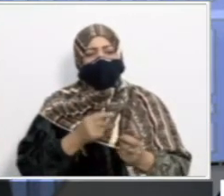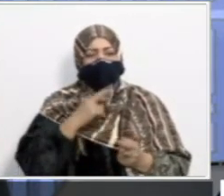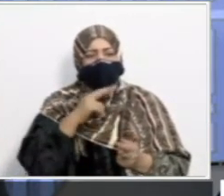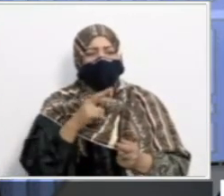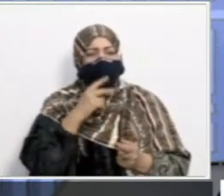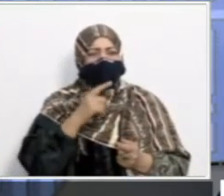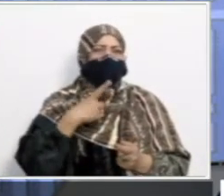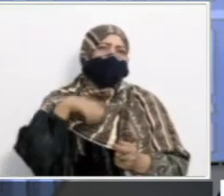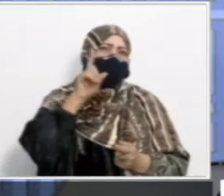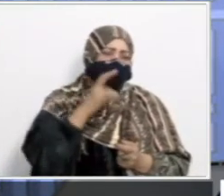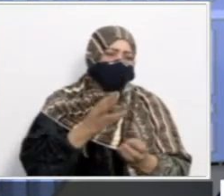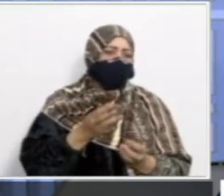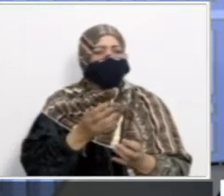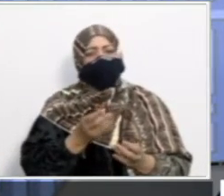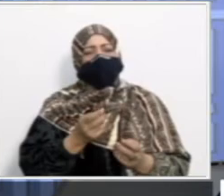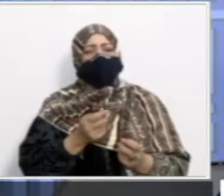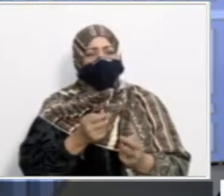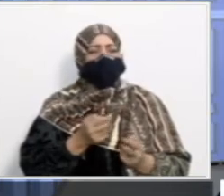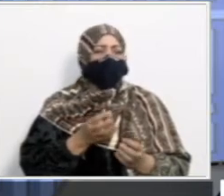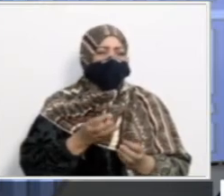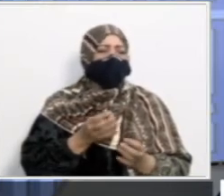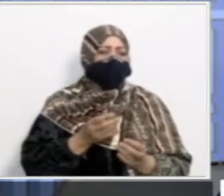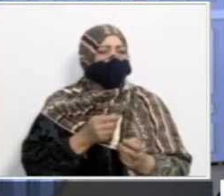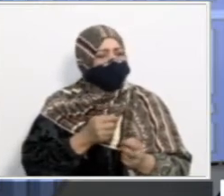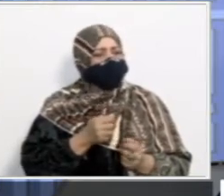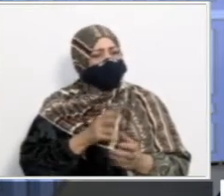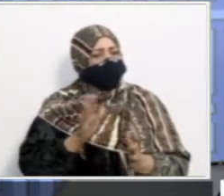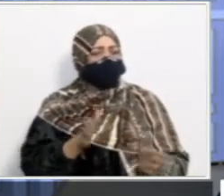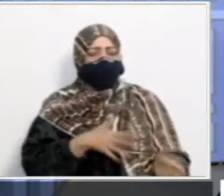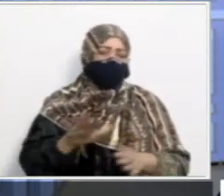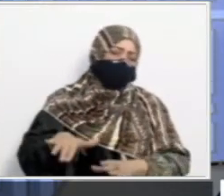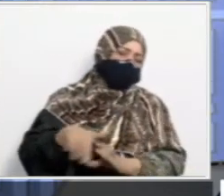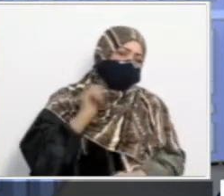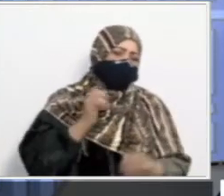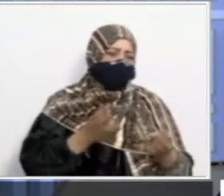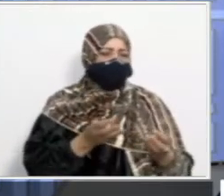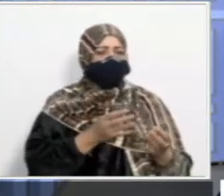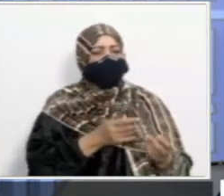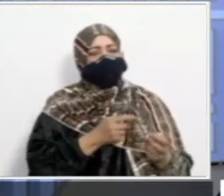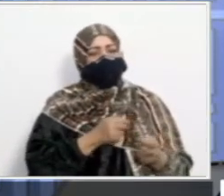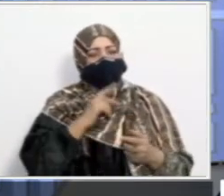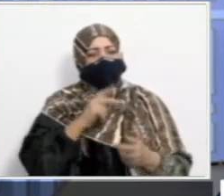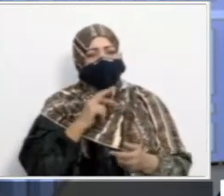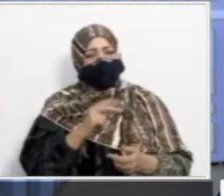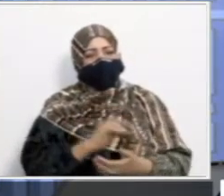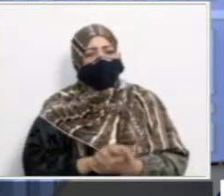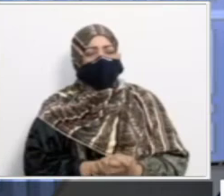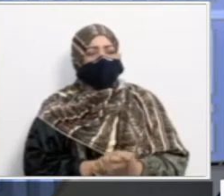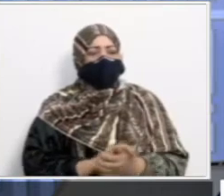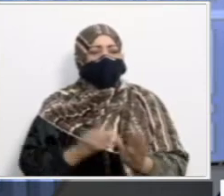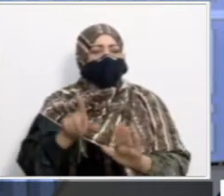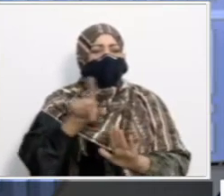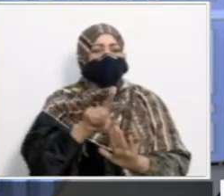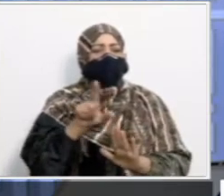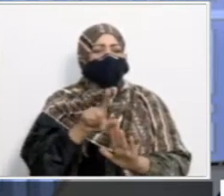الدرس واذهب إلى أذكارك. الفاتحة في الجهرية الصحيح عندنا في المذهب أنها لا تشرع،